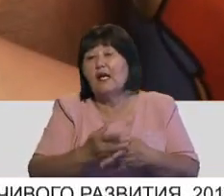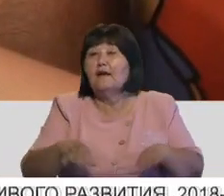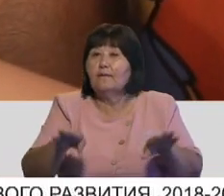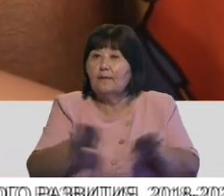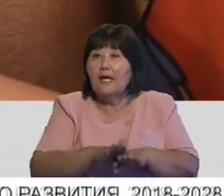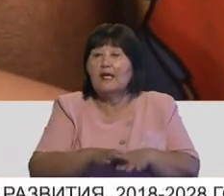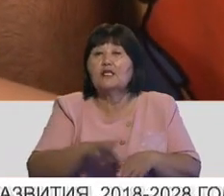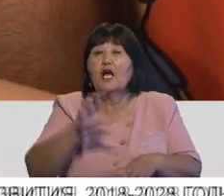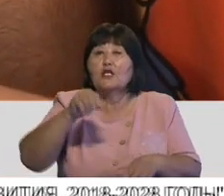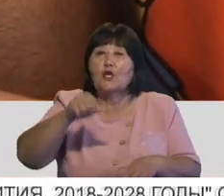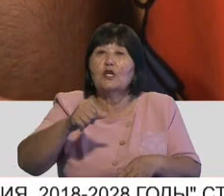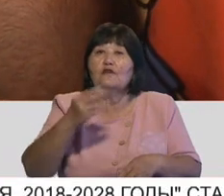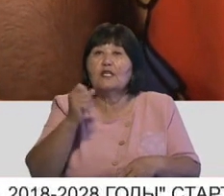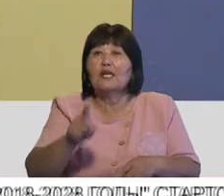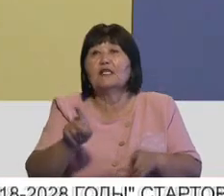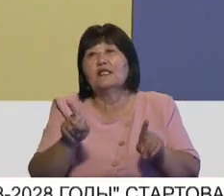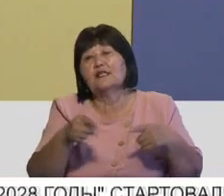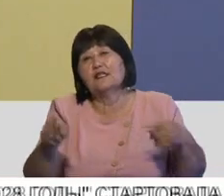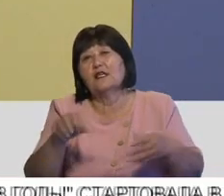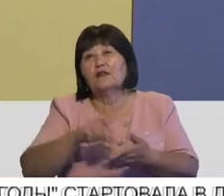также соленая шахта и шунгитовая